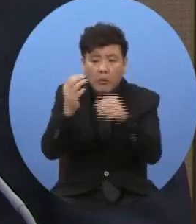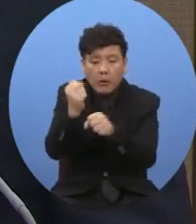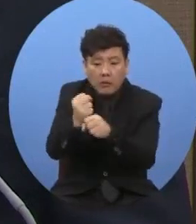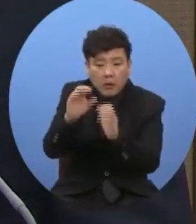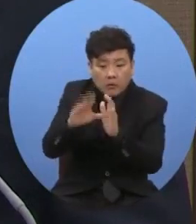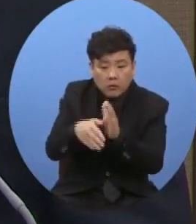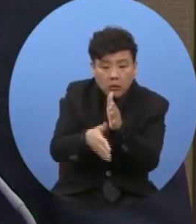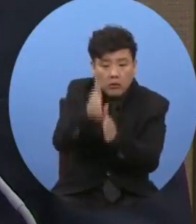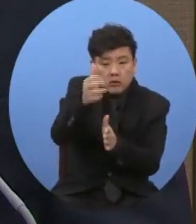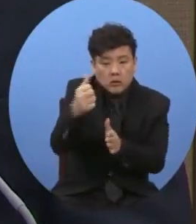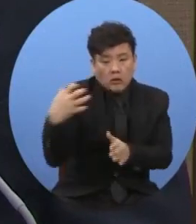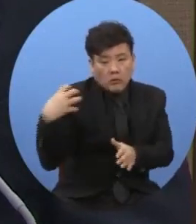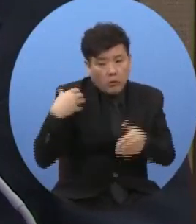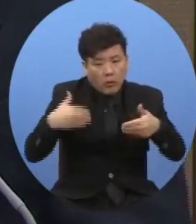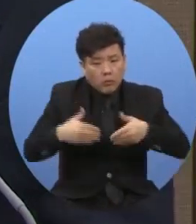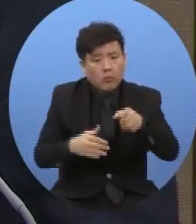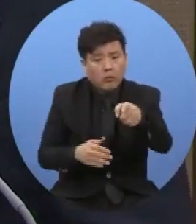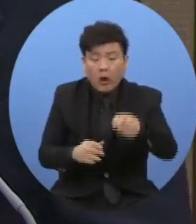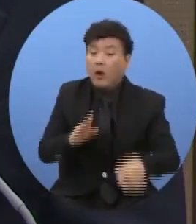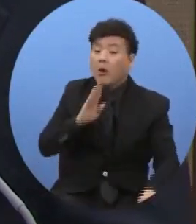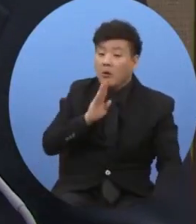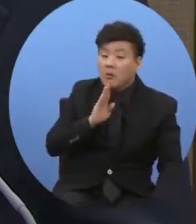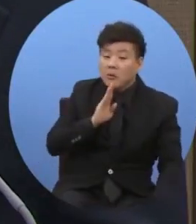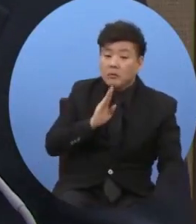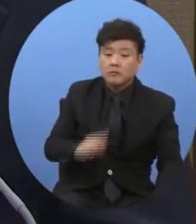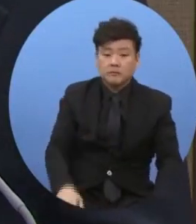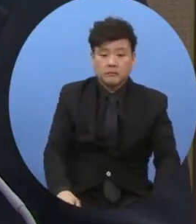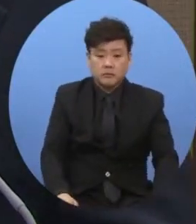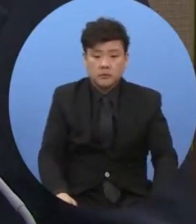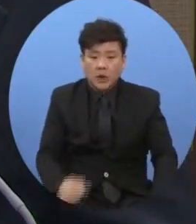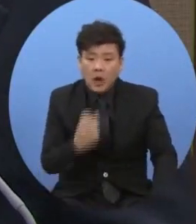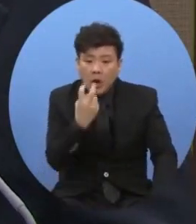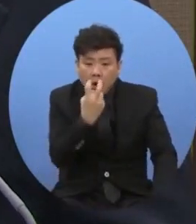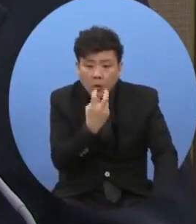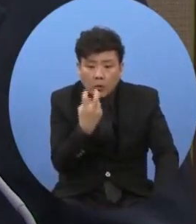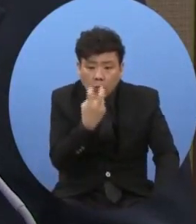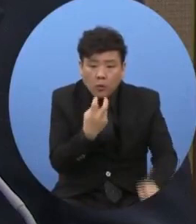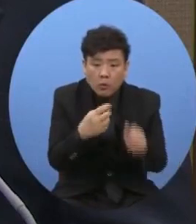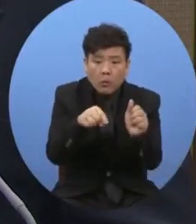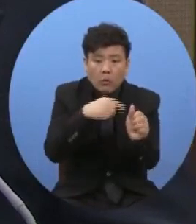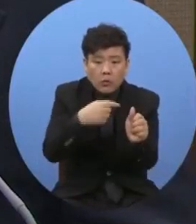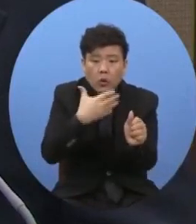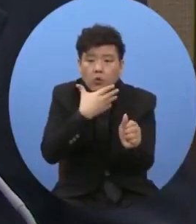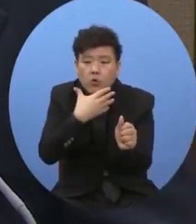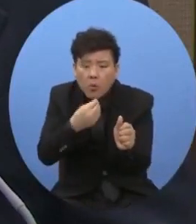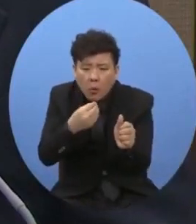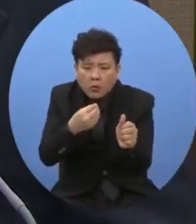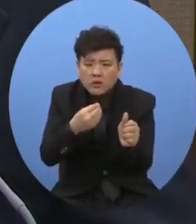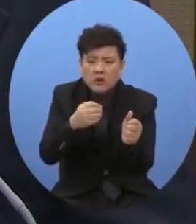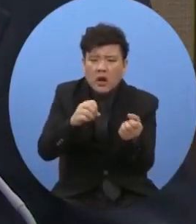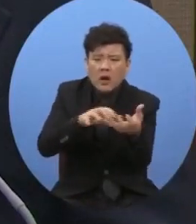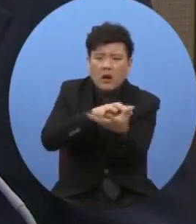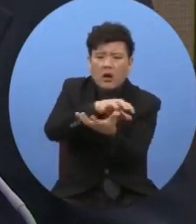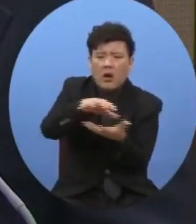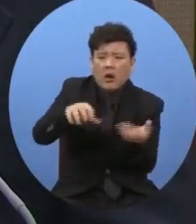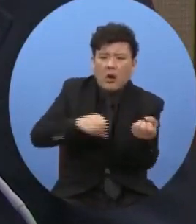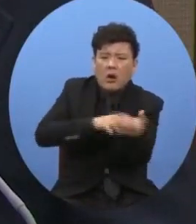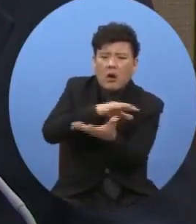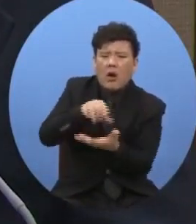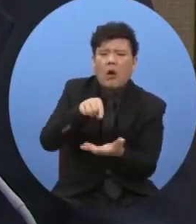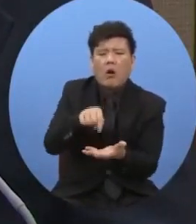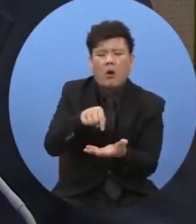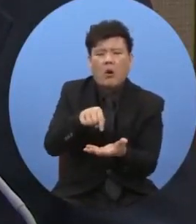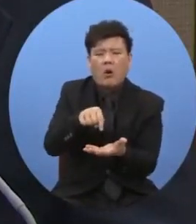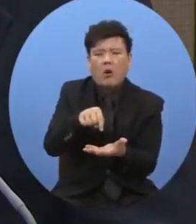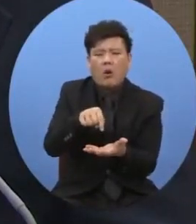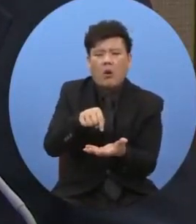시장님께서 역할하실 부분이 분명히 있다고 생각합니다. 네. 그 돌봄이라는 것이 교육과 복지가 혼재되어 있기 때문에 이러한 좀 여러 가지 이야기가 나오는